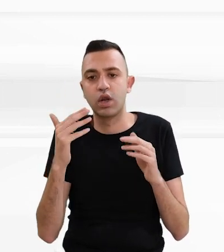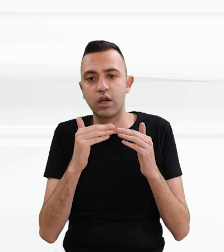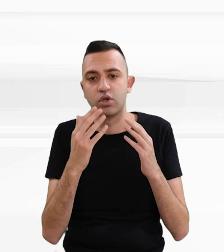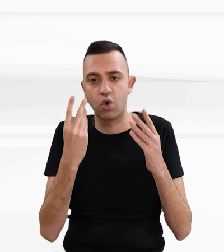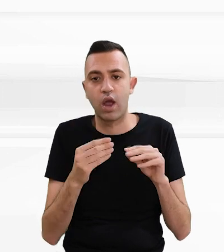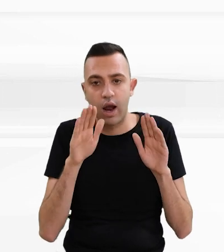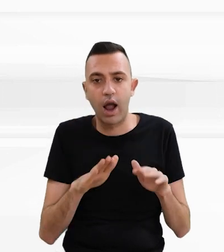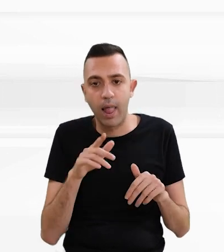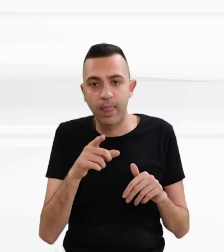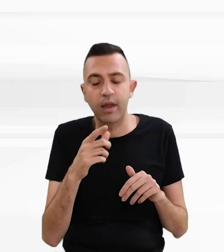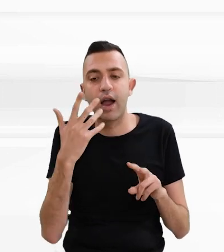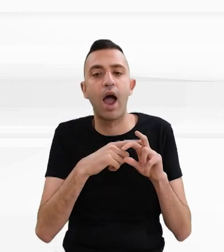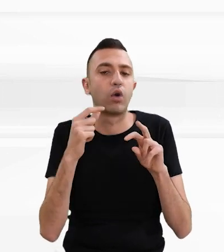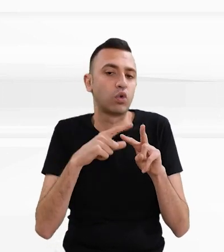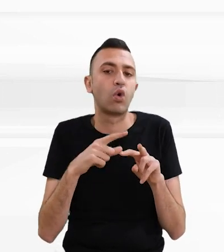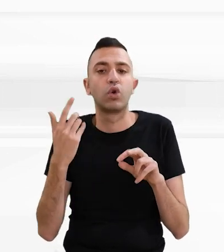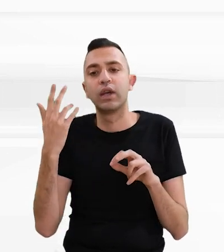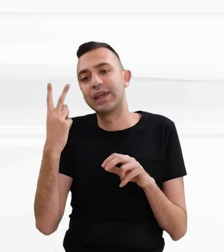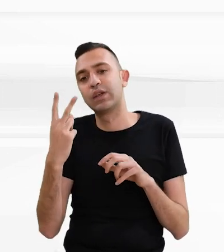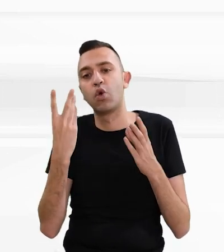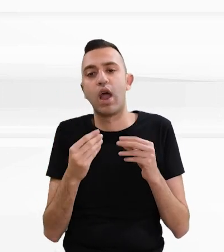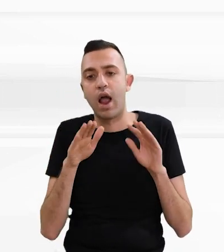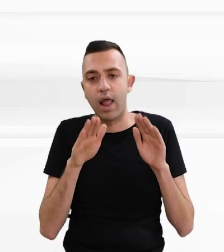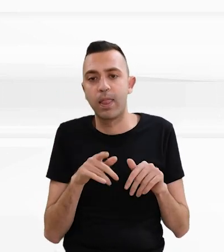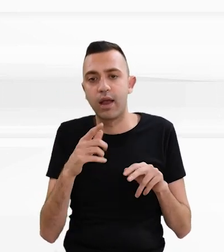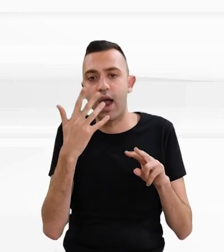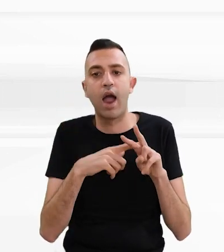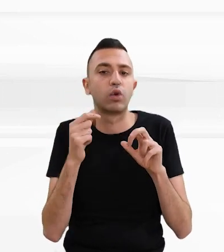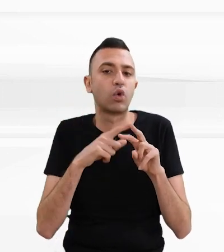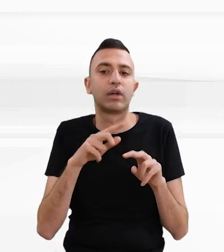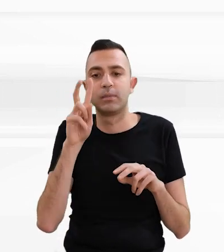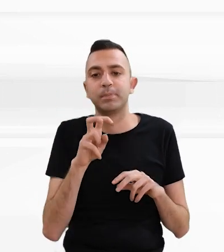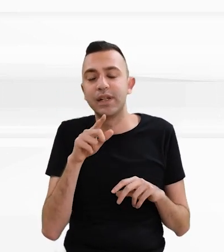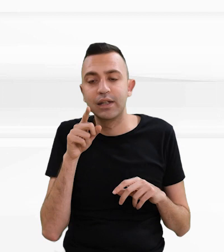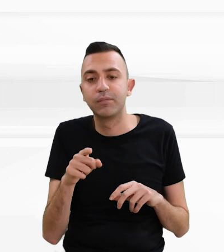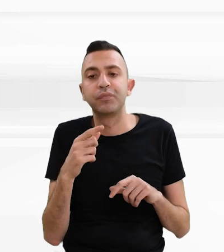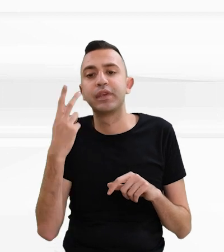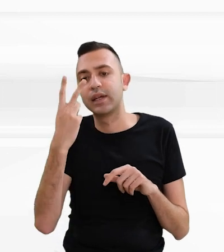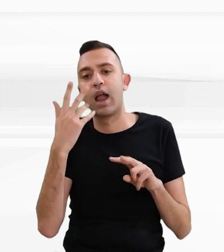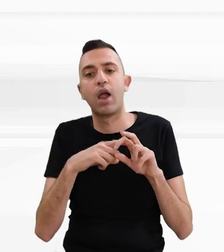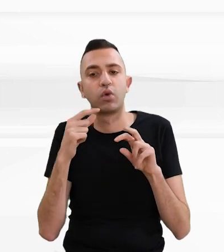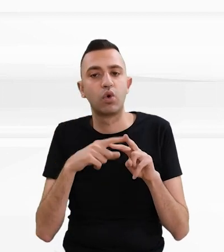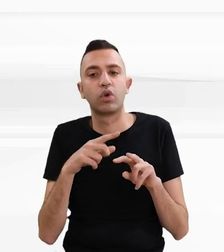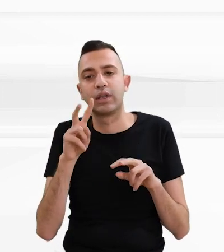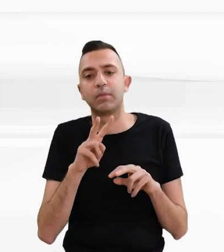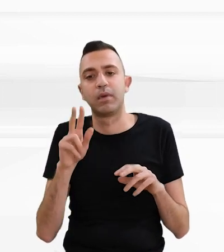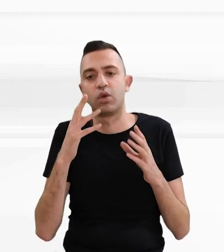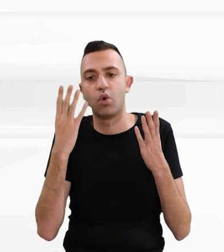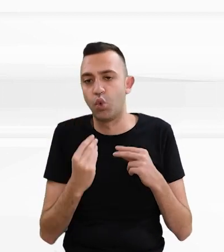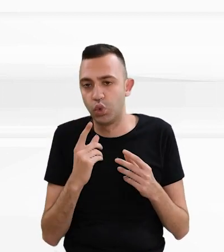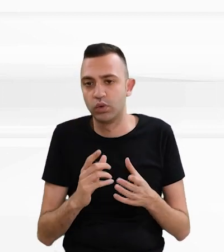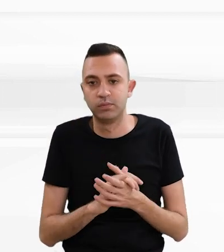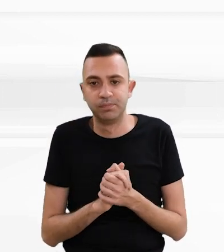kaldı karekök iki kare köklü olarak kaldı son olarak karekök 28'de İki karekök 7 olduğu çarpalım